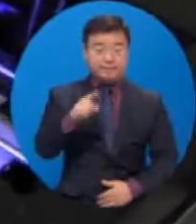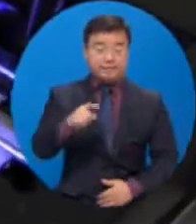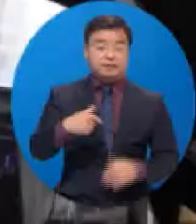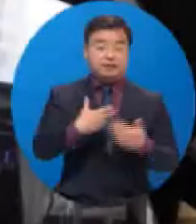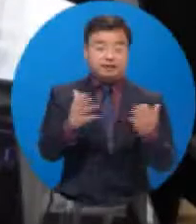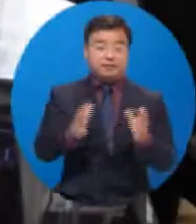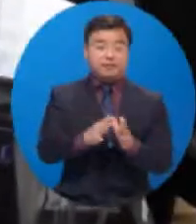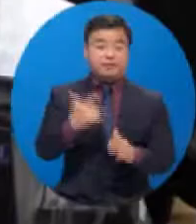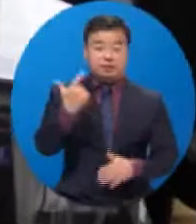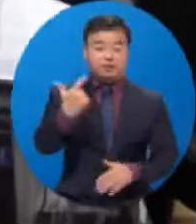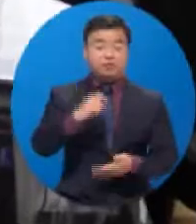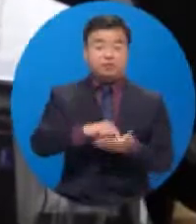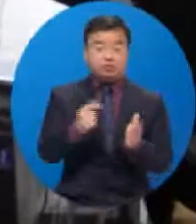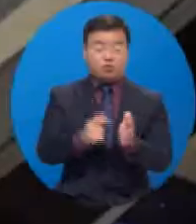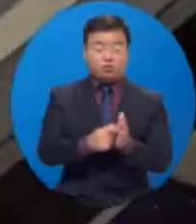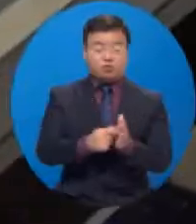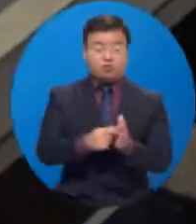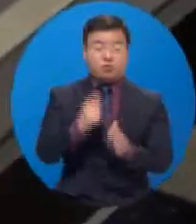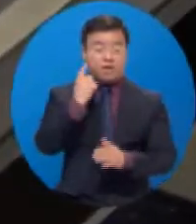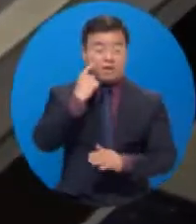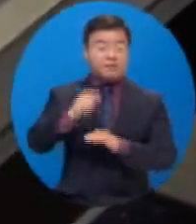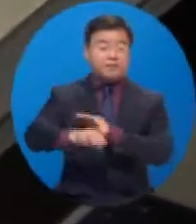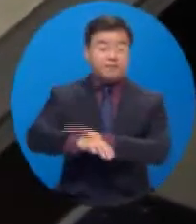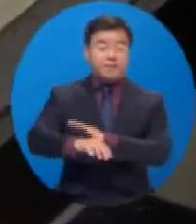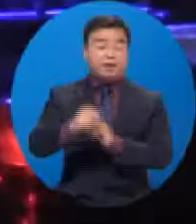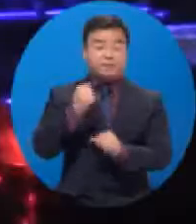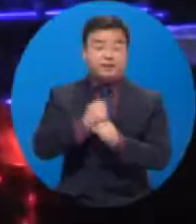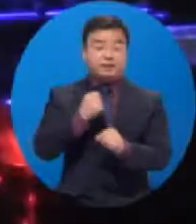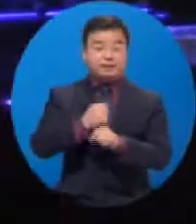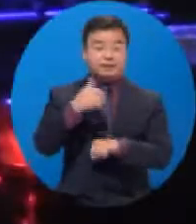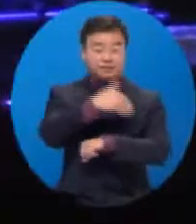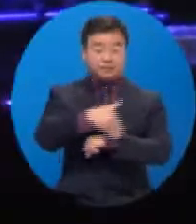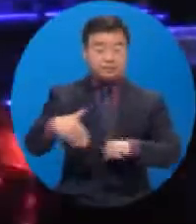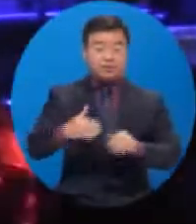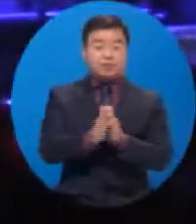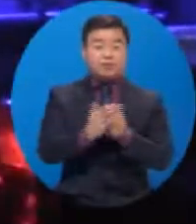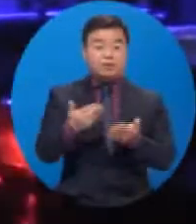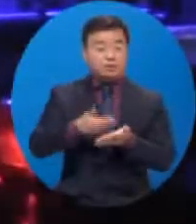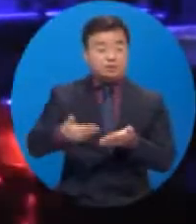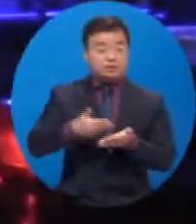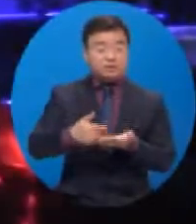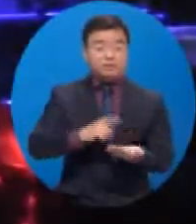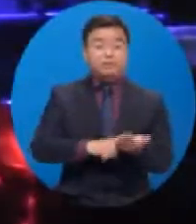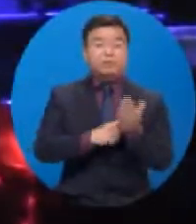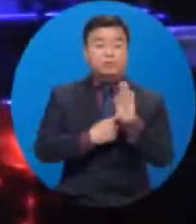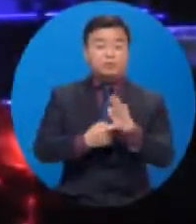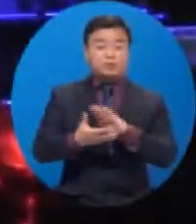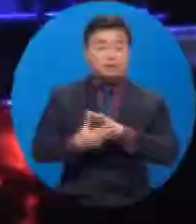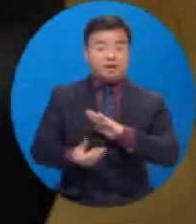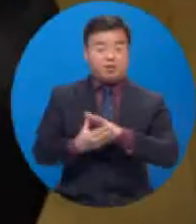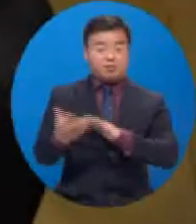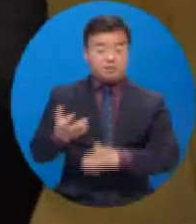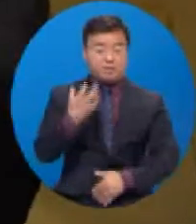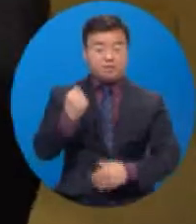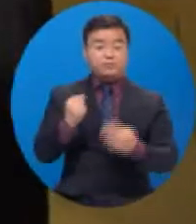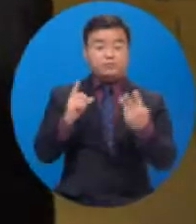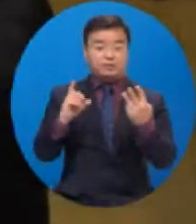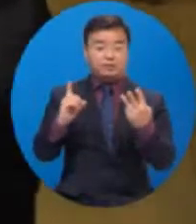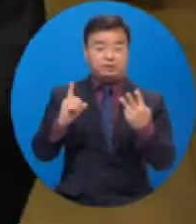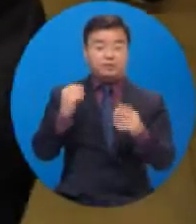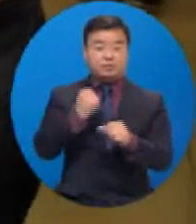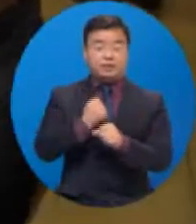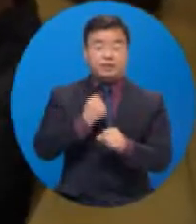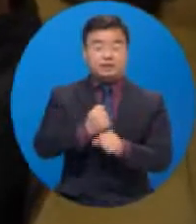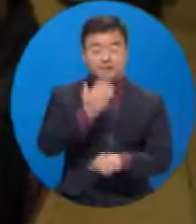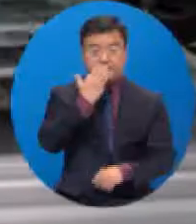6개의 의수 설계도를 온라인으로 무료 배포하고 필요한 사람들은 그걸 다운받아 3D 프린터로 제작할 수 있습니다.